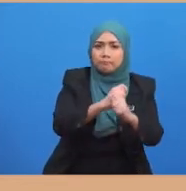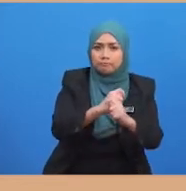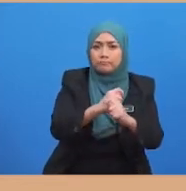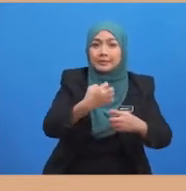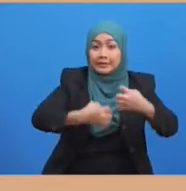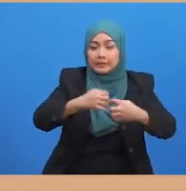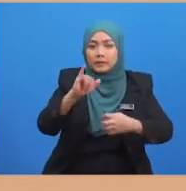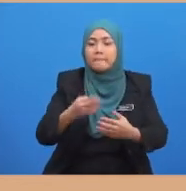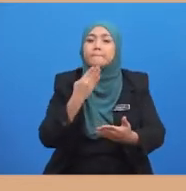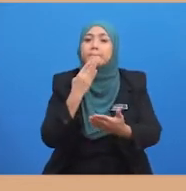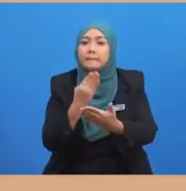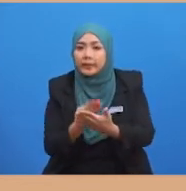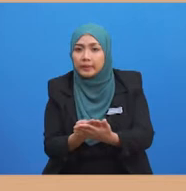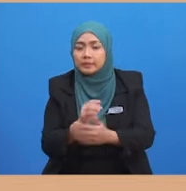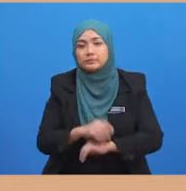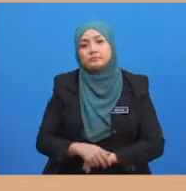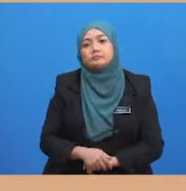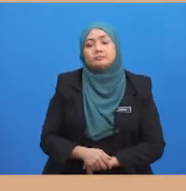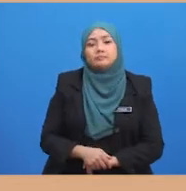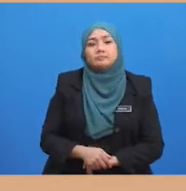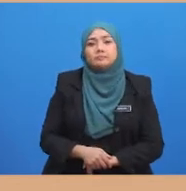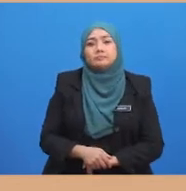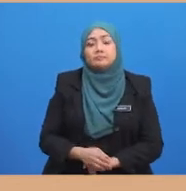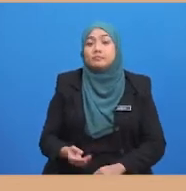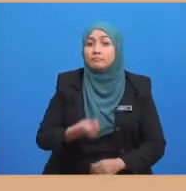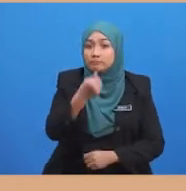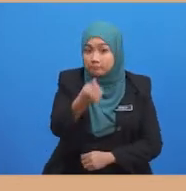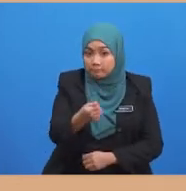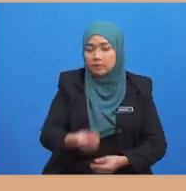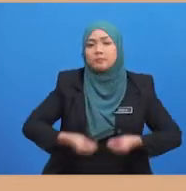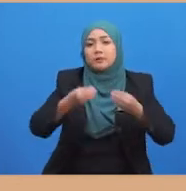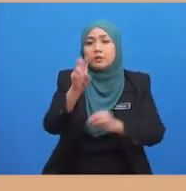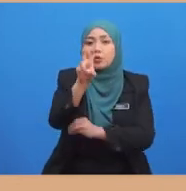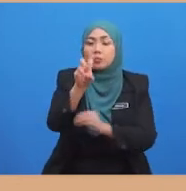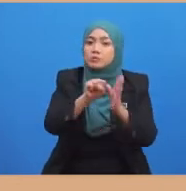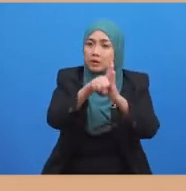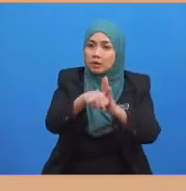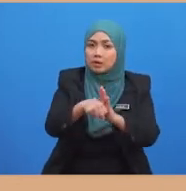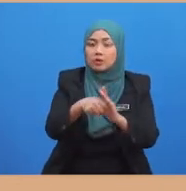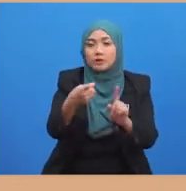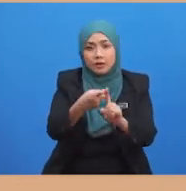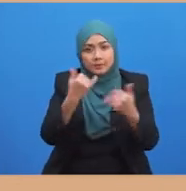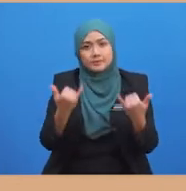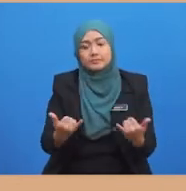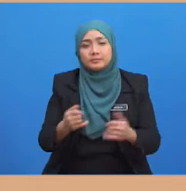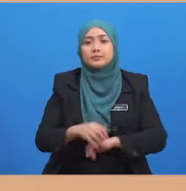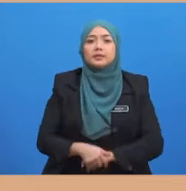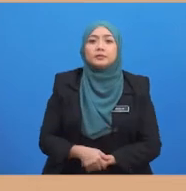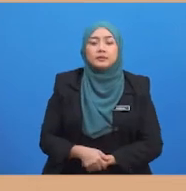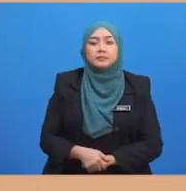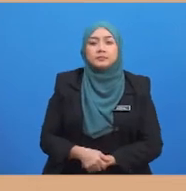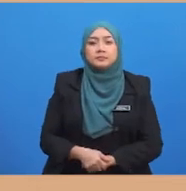elektrik yang baik. Anda diberi masa 20 saat dari sekarang.